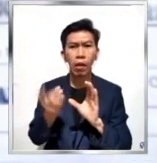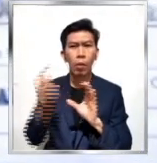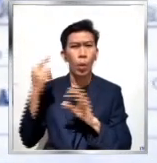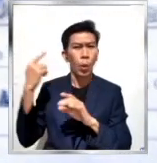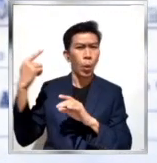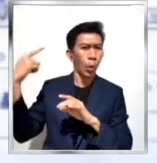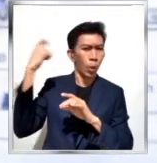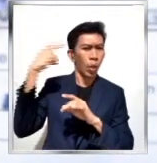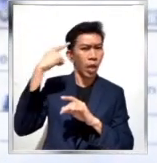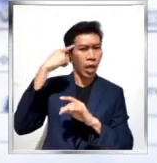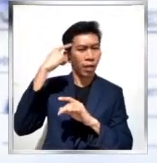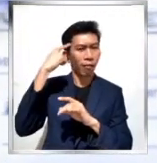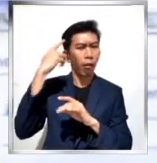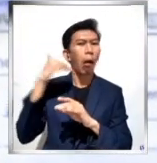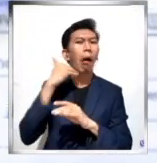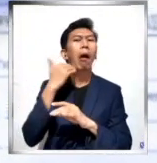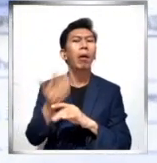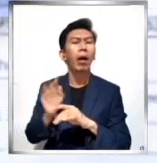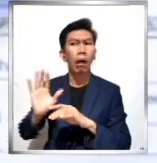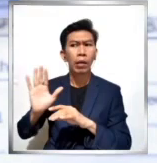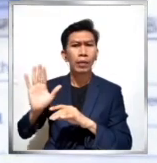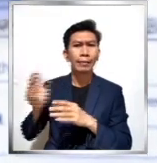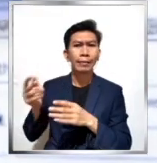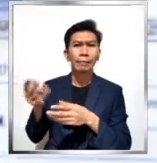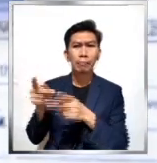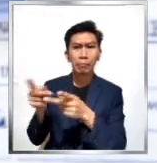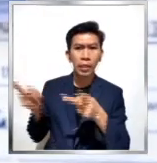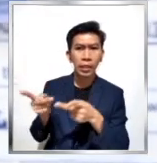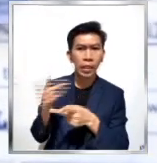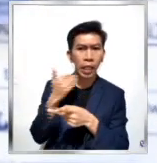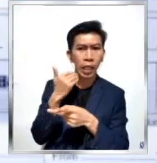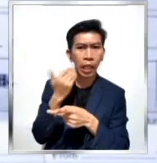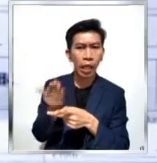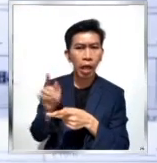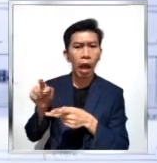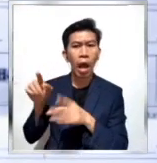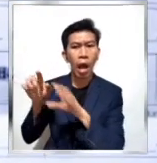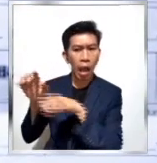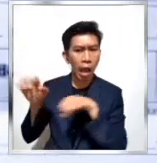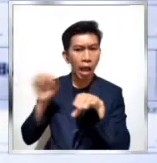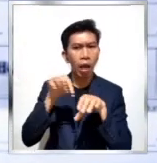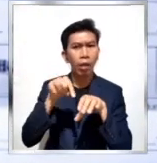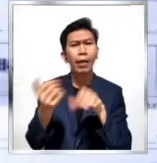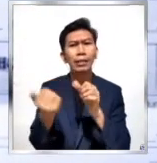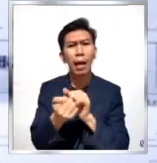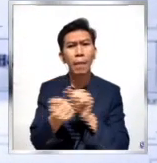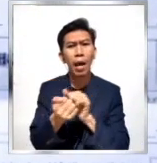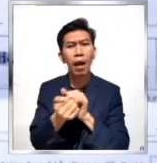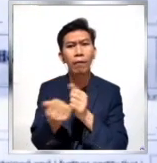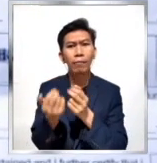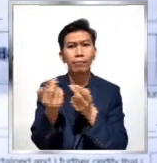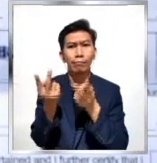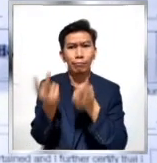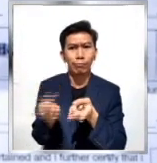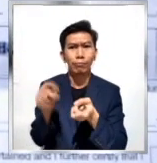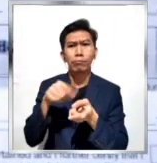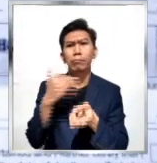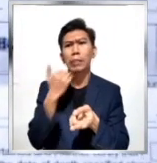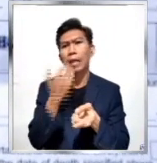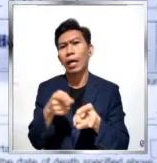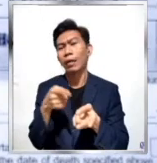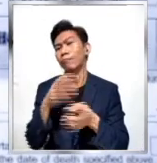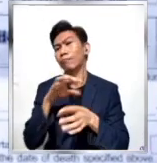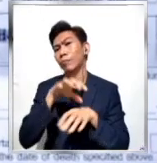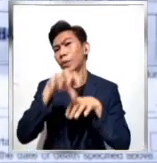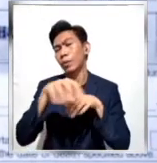scene, natagpuan ding patay ang isaumanong kapitbahay ni Echanis. Pero ayon sa QCPD, ibang mga personalidad